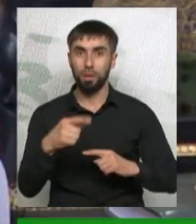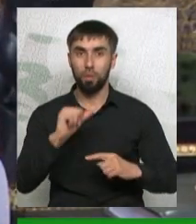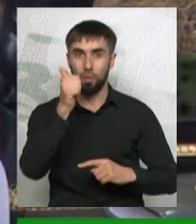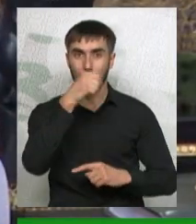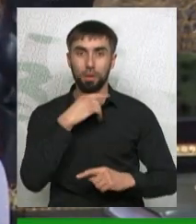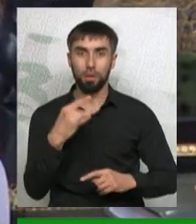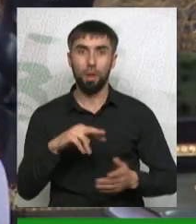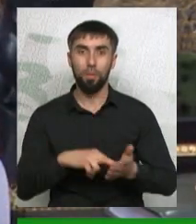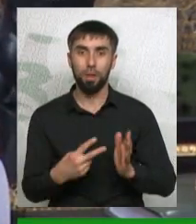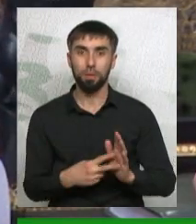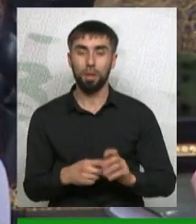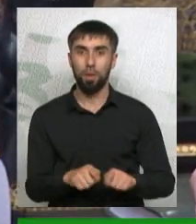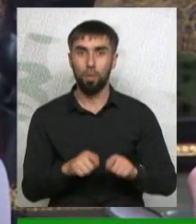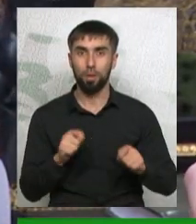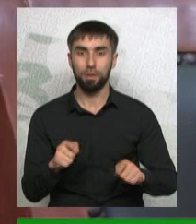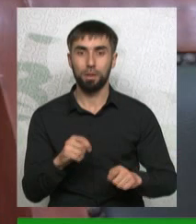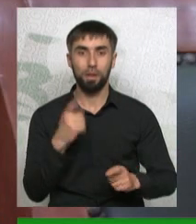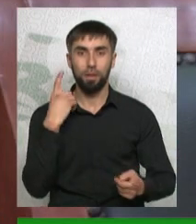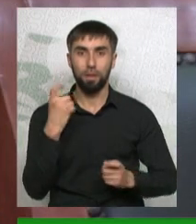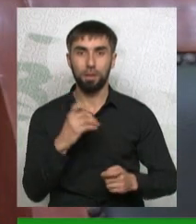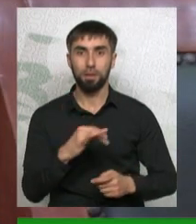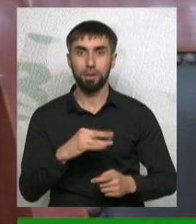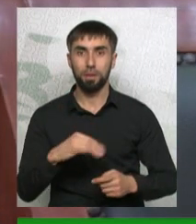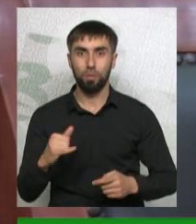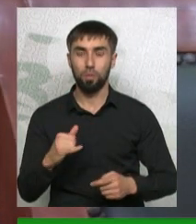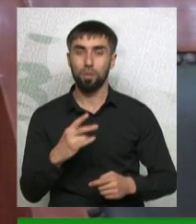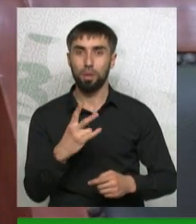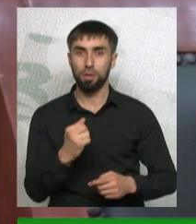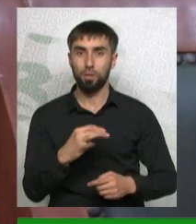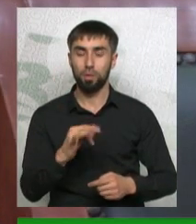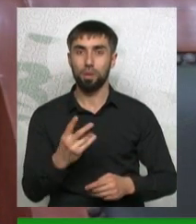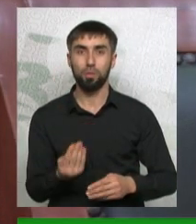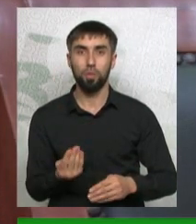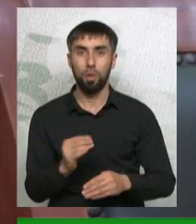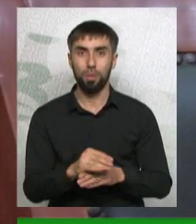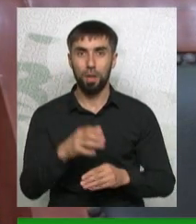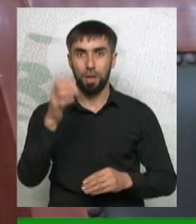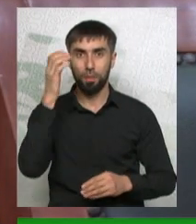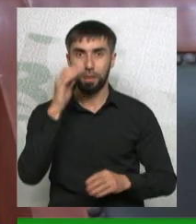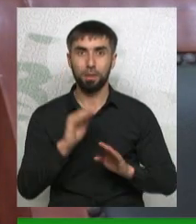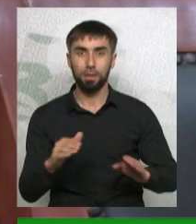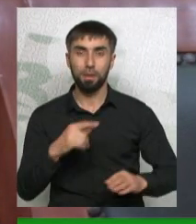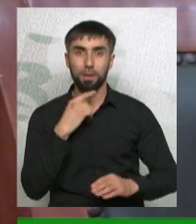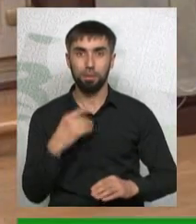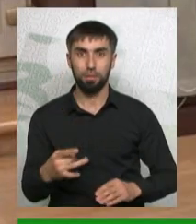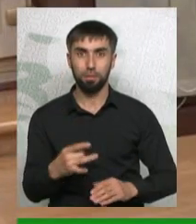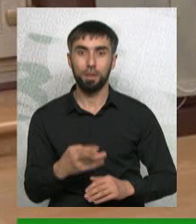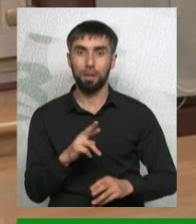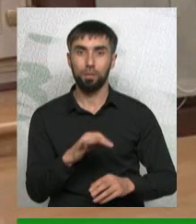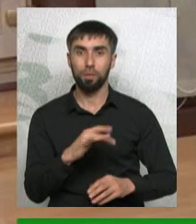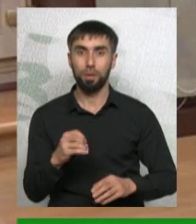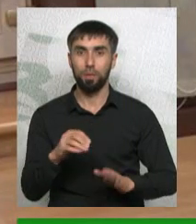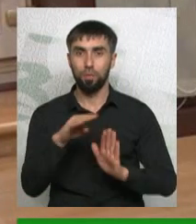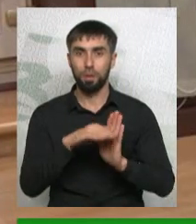году регион планирует запустить информационную систему «Навигатор дополнительного образования детей Ингушетии». Для